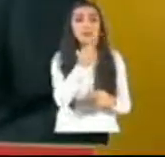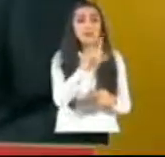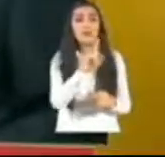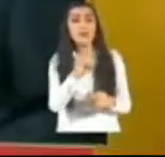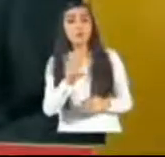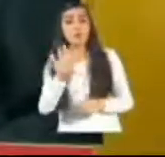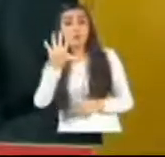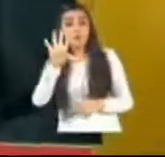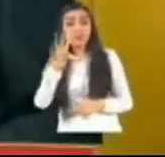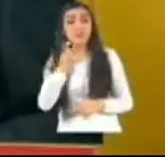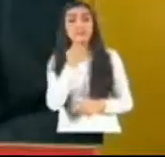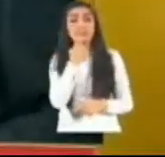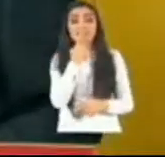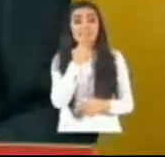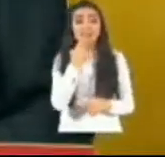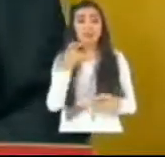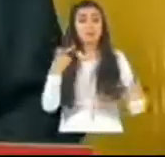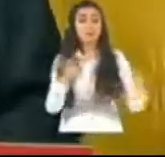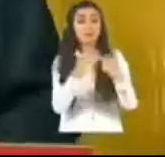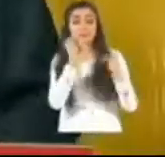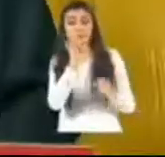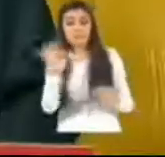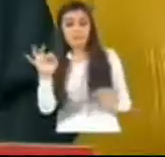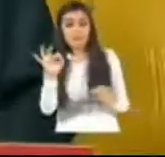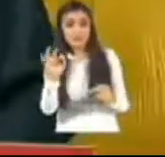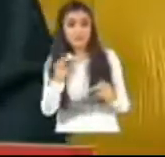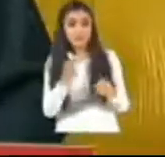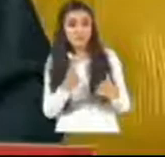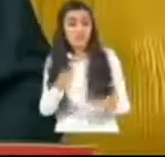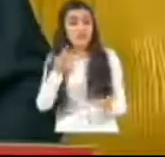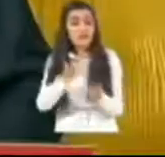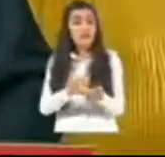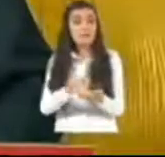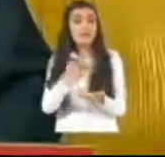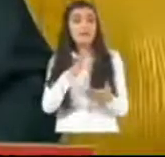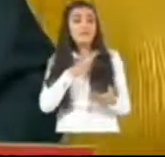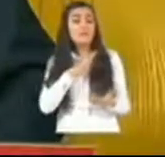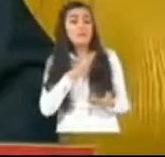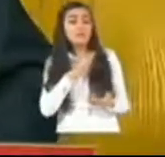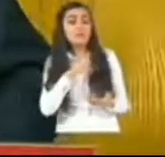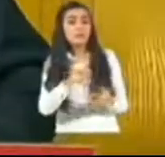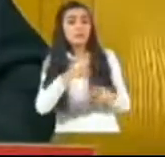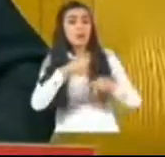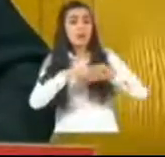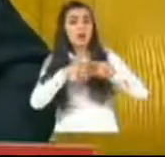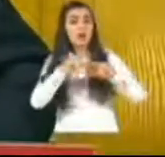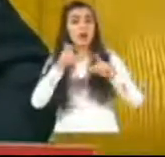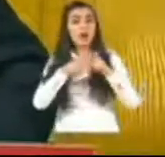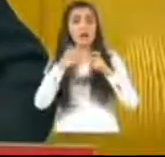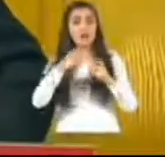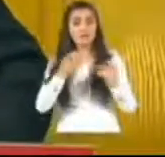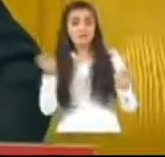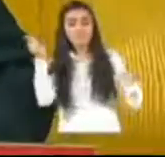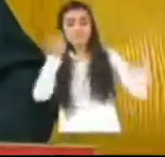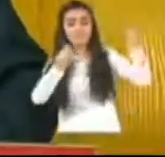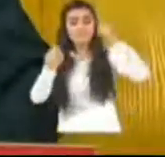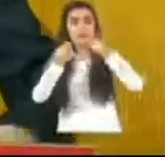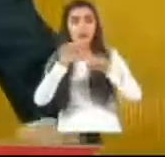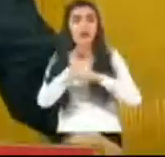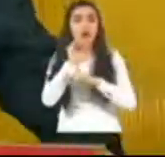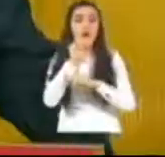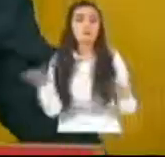2014'te çatışmazlık fikrini ortaya atmış, ne var ki bu durum Halep kuşatmasından dolayı